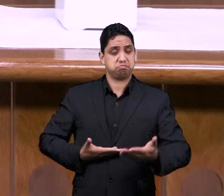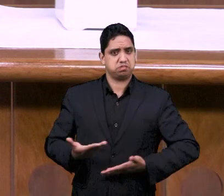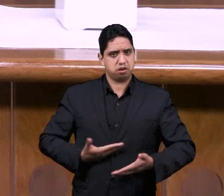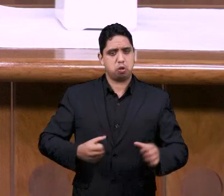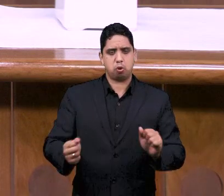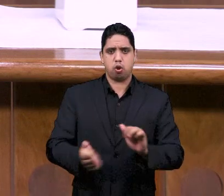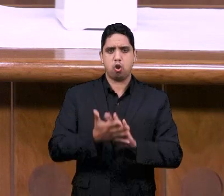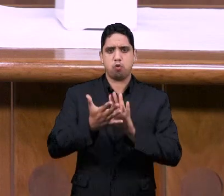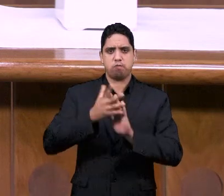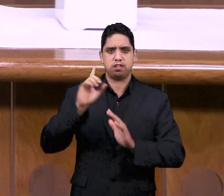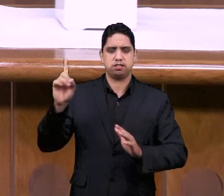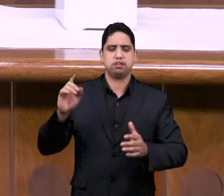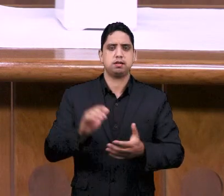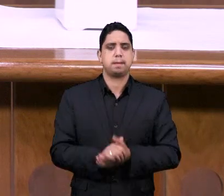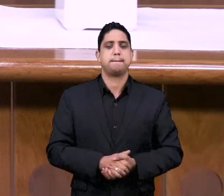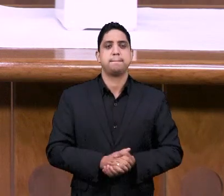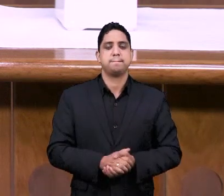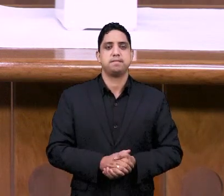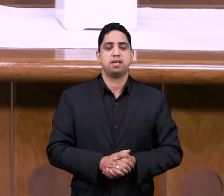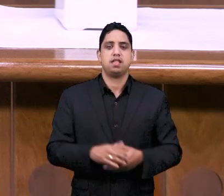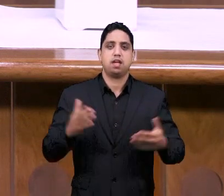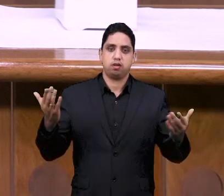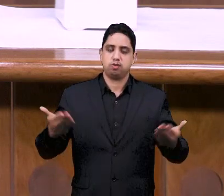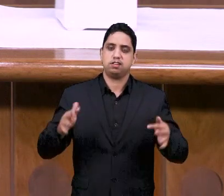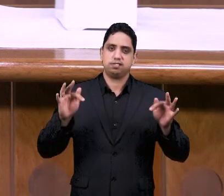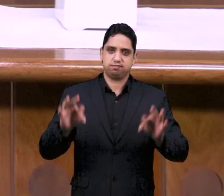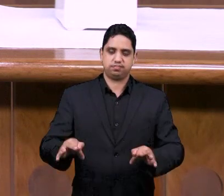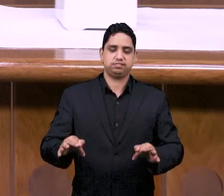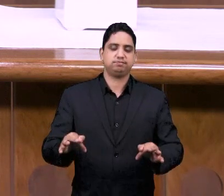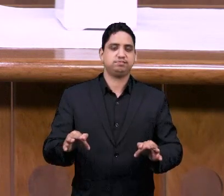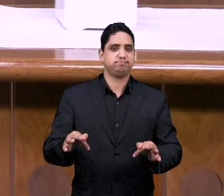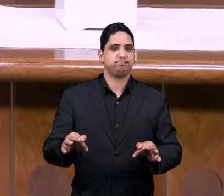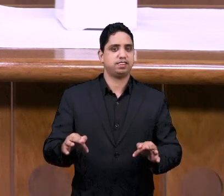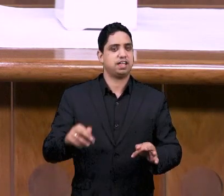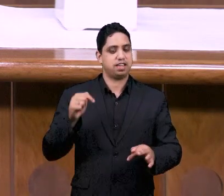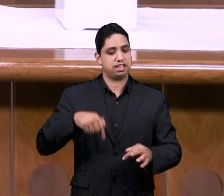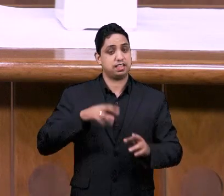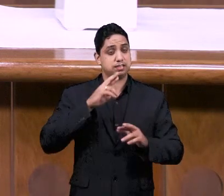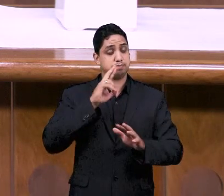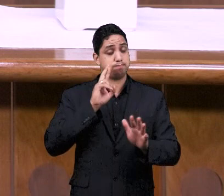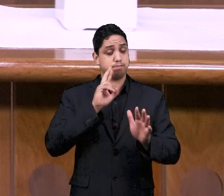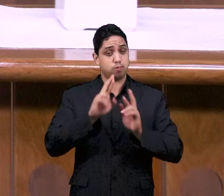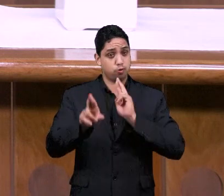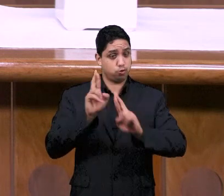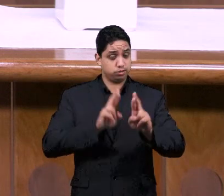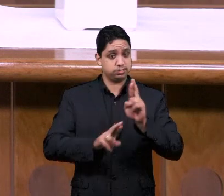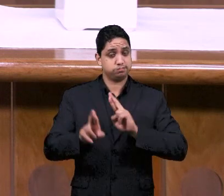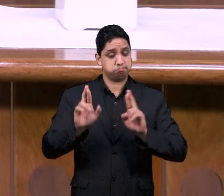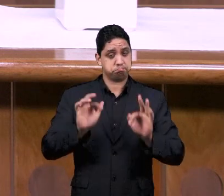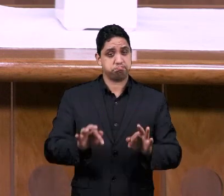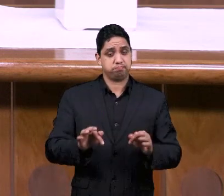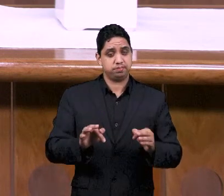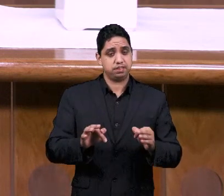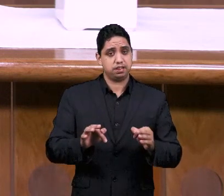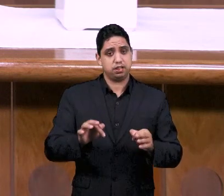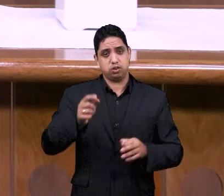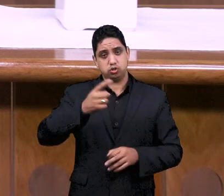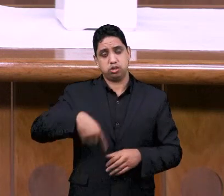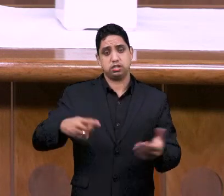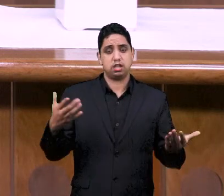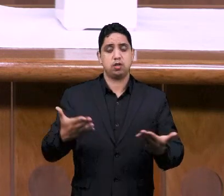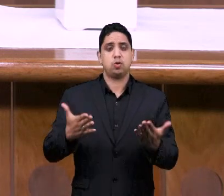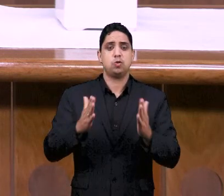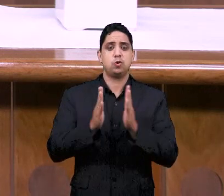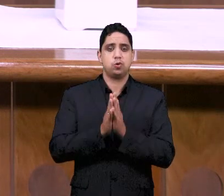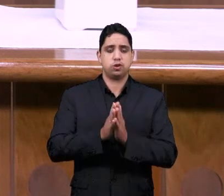4 fois plus. Loué soit le nom du Seigneur. Ainsi, mes frères et sœurs, en finissant cette partie de l'école biblique, on lit réponse aux questions.